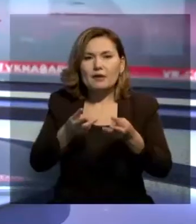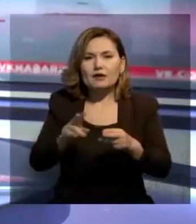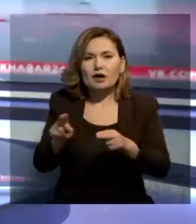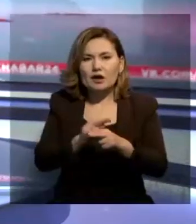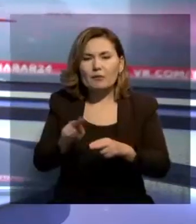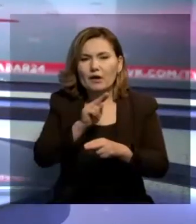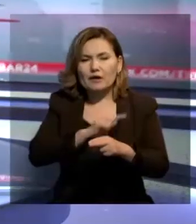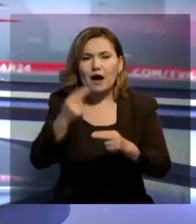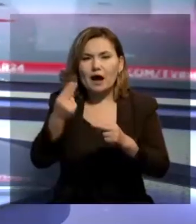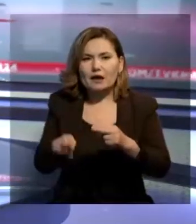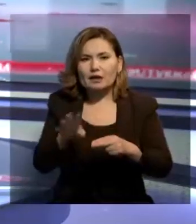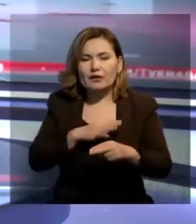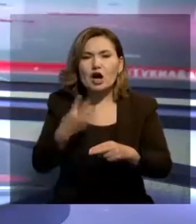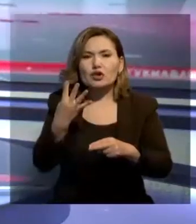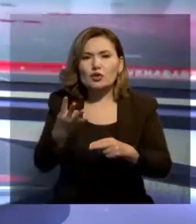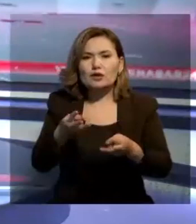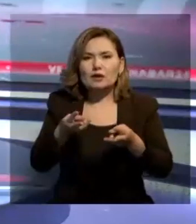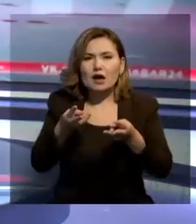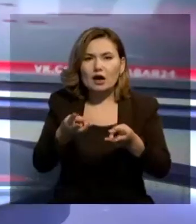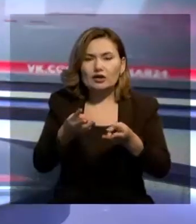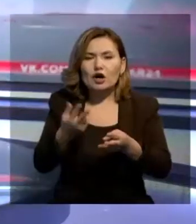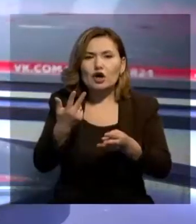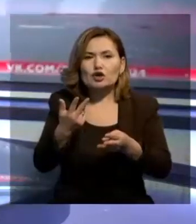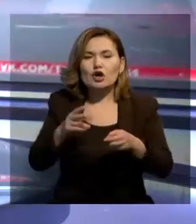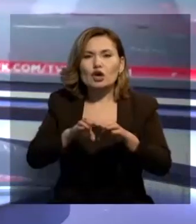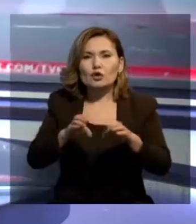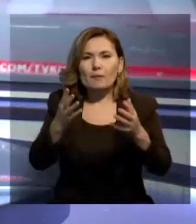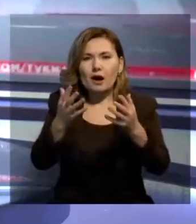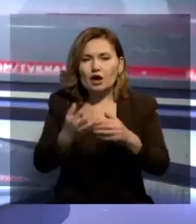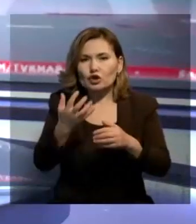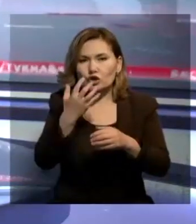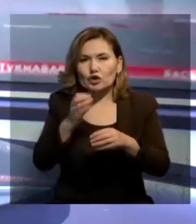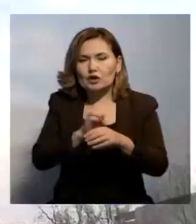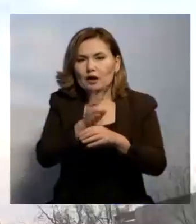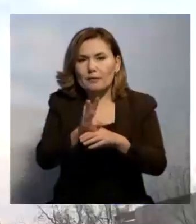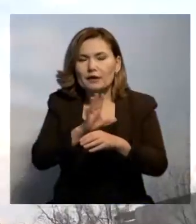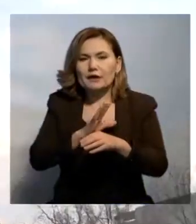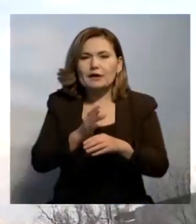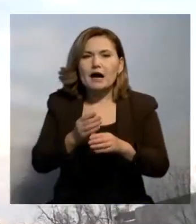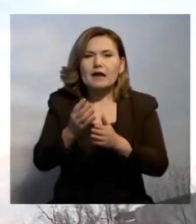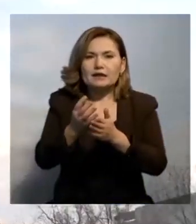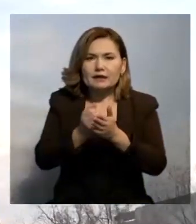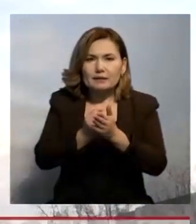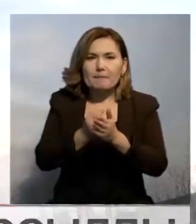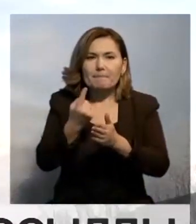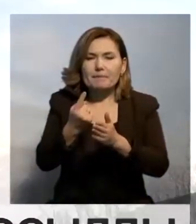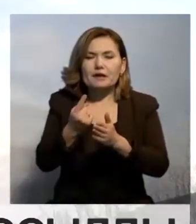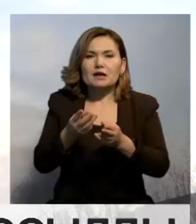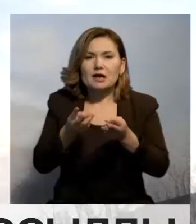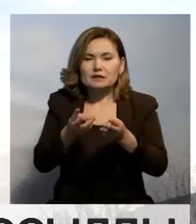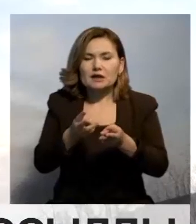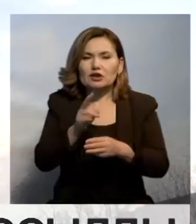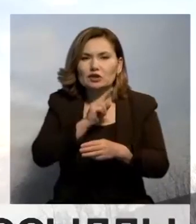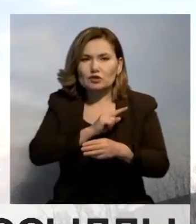жөндеу жұмыстары аяқталған. 4 қазандық пен 3 турбоагрегат жылу беріп тұр. Тағы 1 қазандық резервте. Жылудың мөлшері